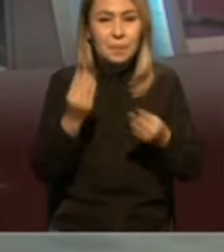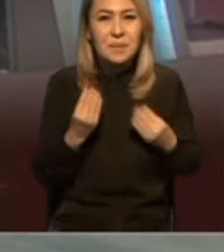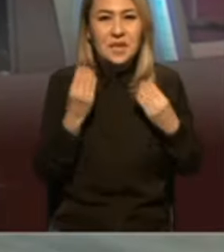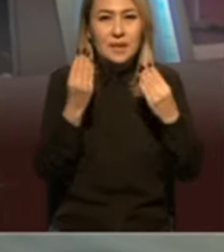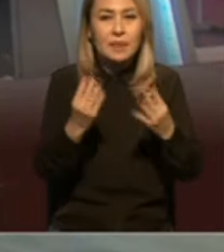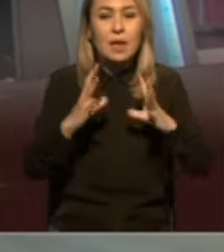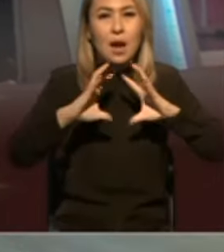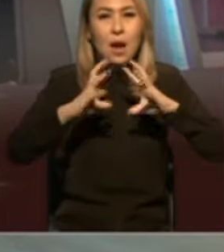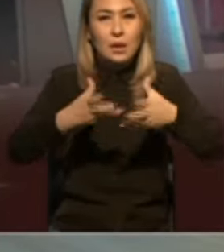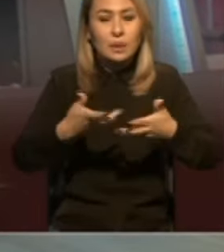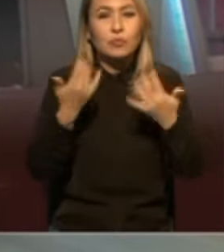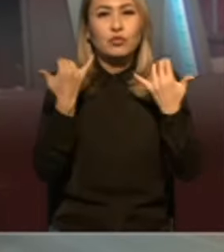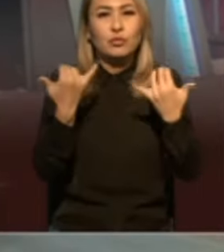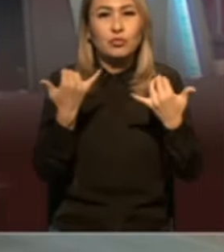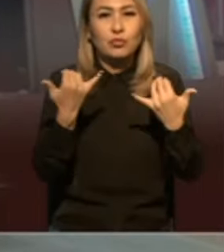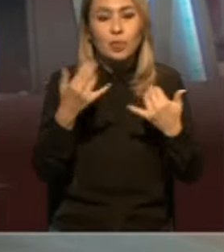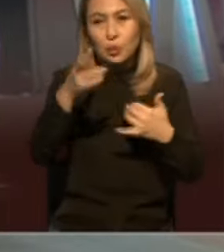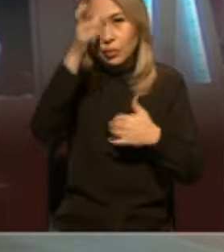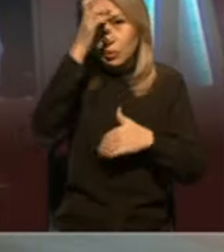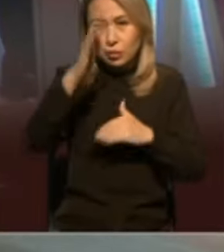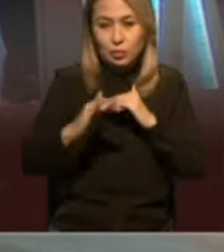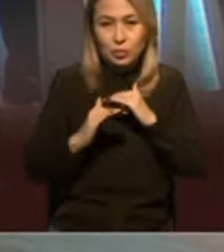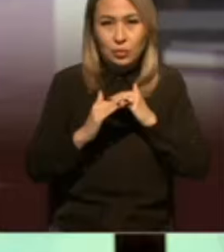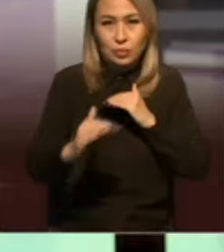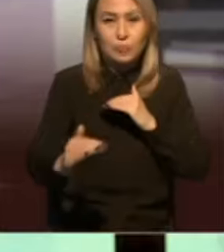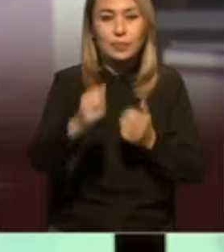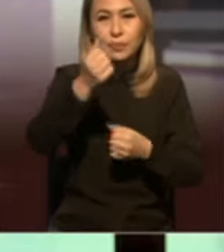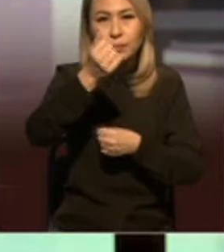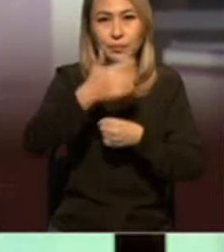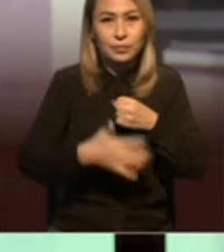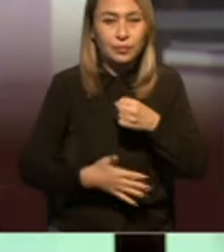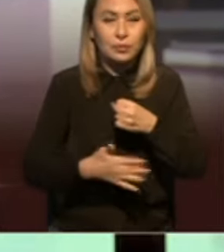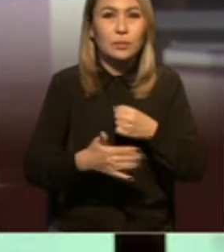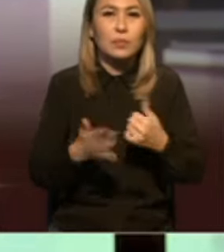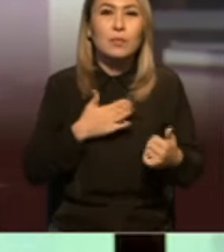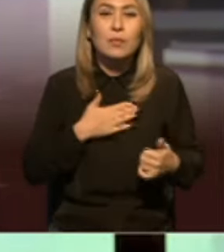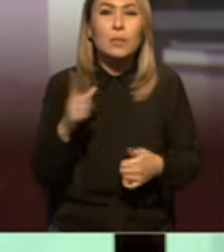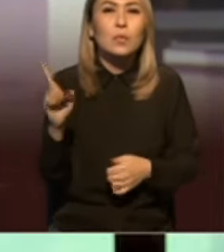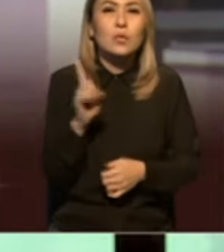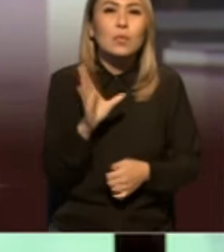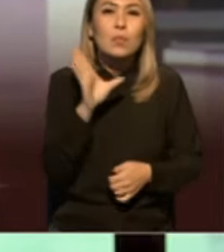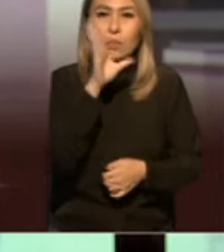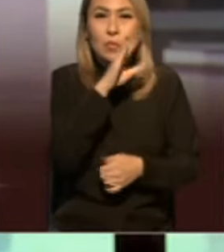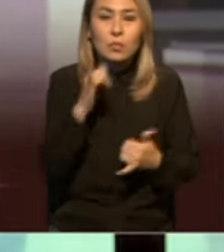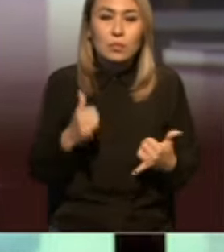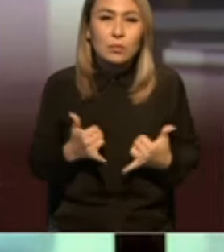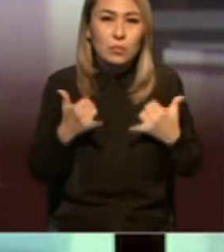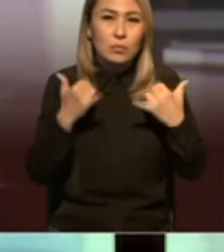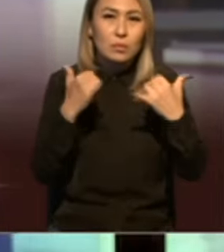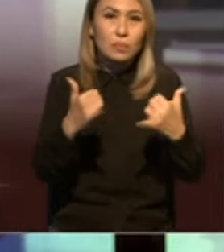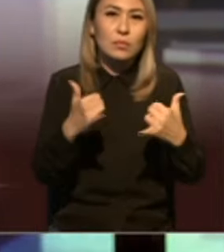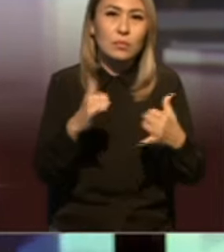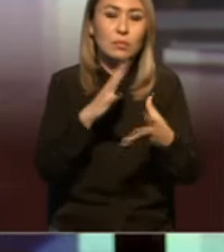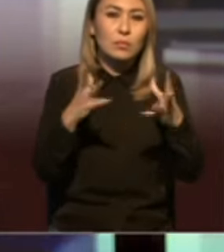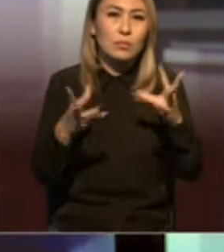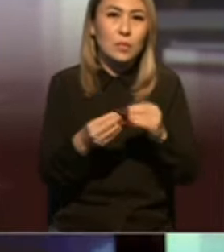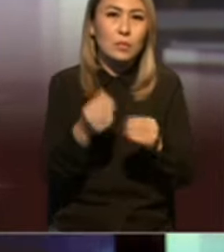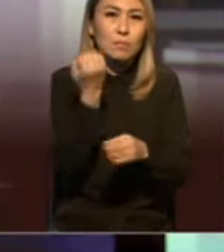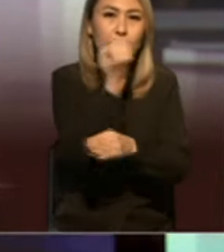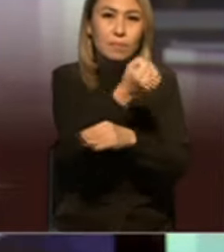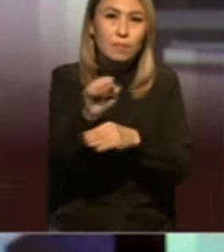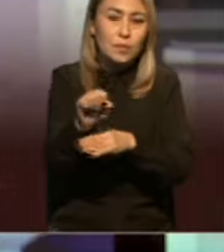әлемдік деңгейде біз түркі әлем ретінде, орталық ретінде не ұсына аламыз? Мысалы, жанымызда Ресей бар. Оған қалай төтеп бере